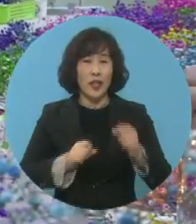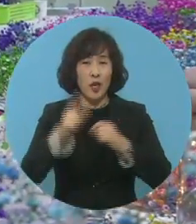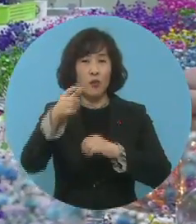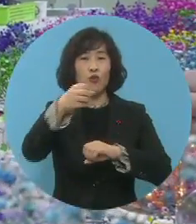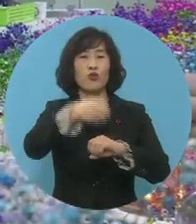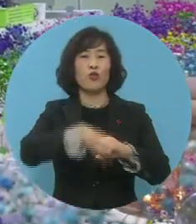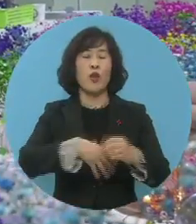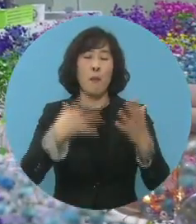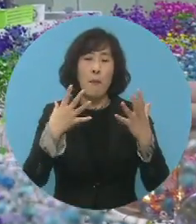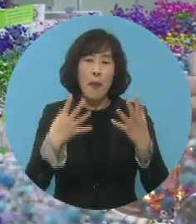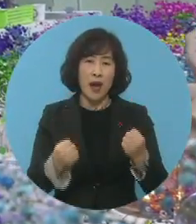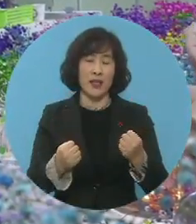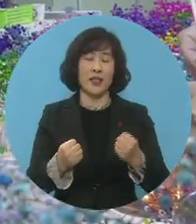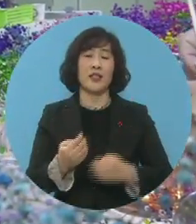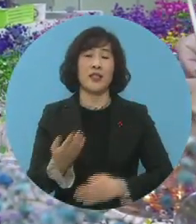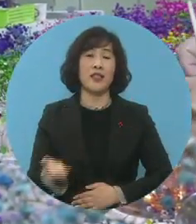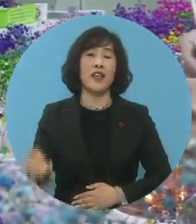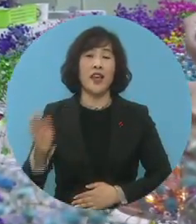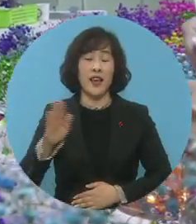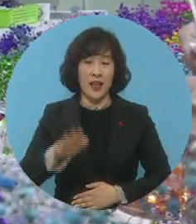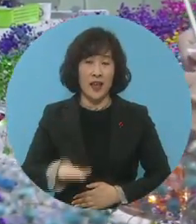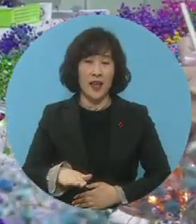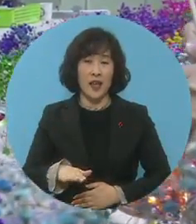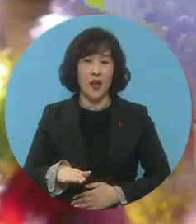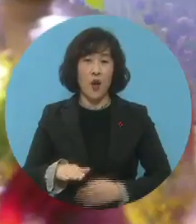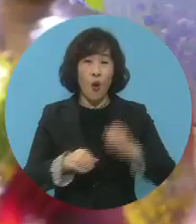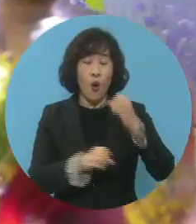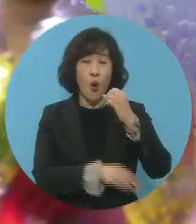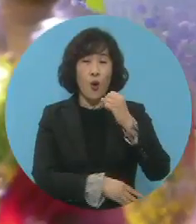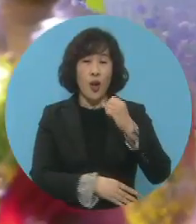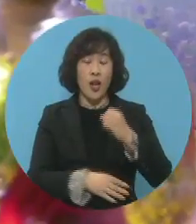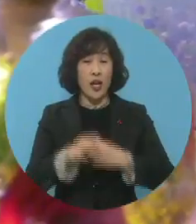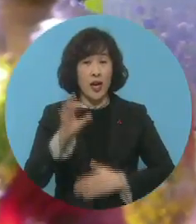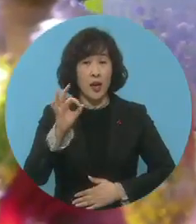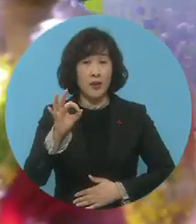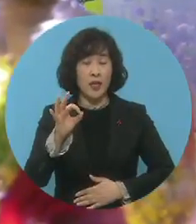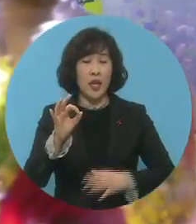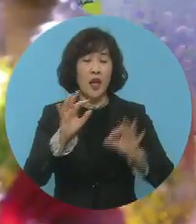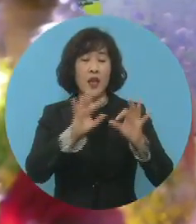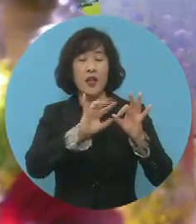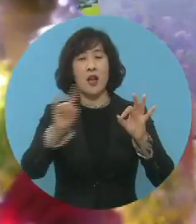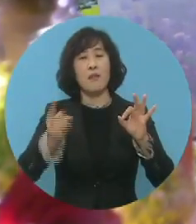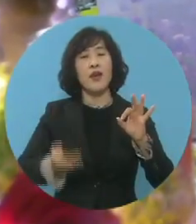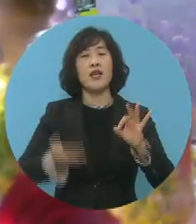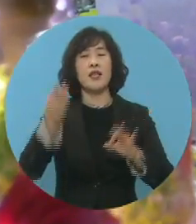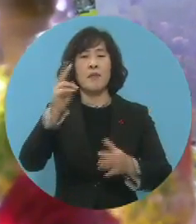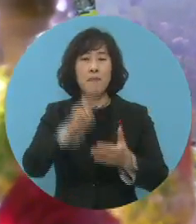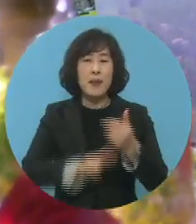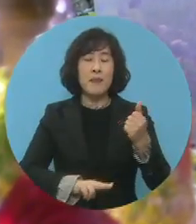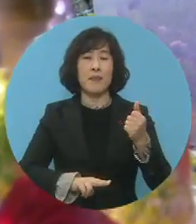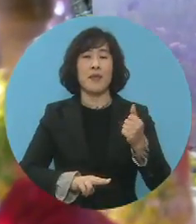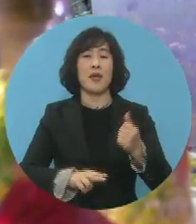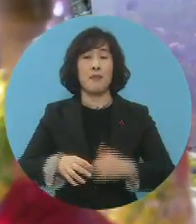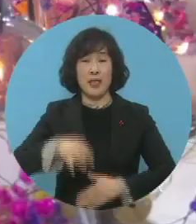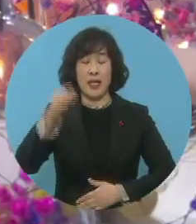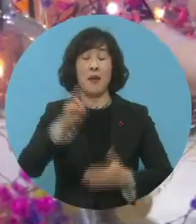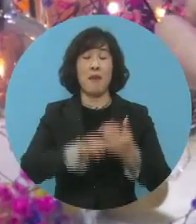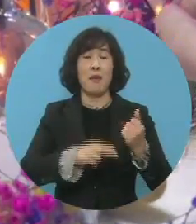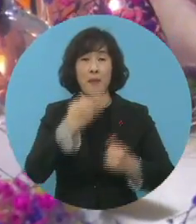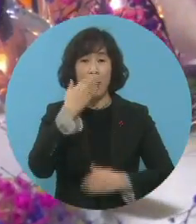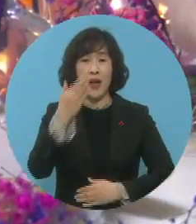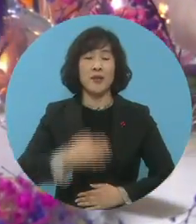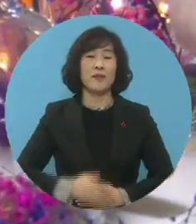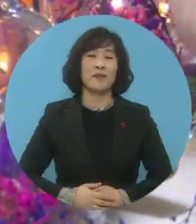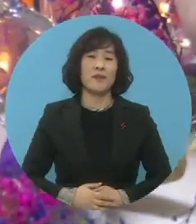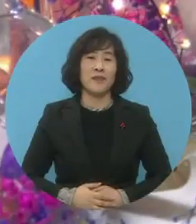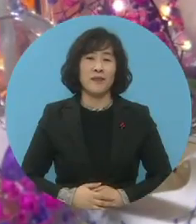장식품과 인테리어 소품으로 최근 인기를 끌면서 소비가 늘고 있는 프리저브드 플라워는 대부분 수입에 의존하고